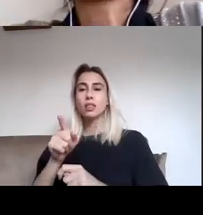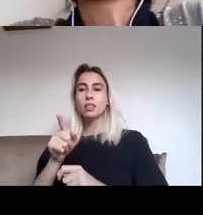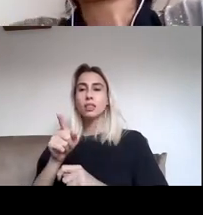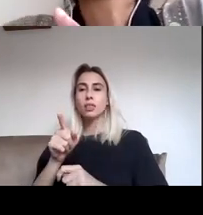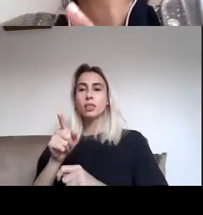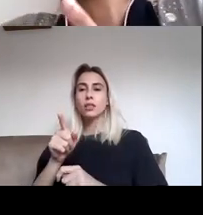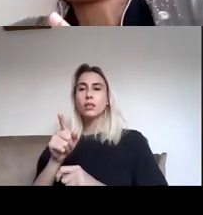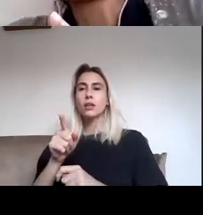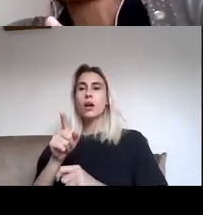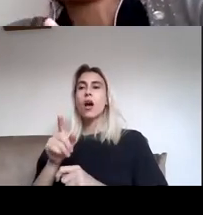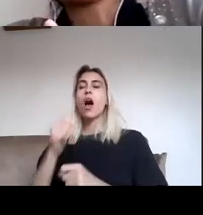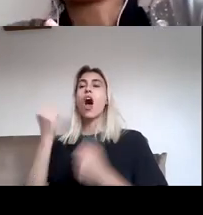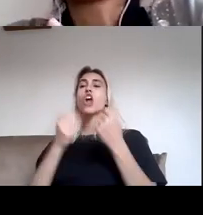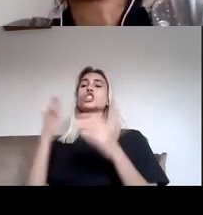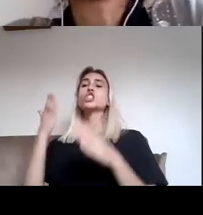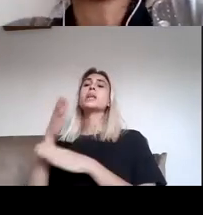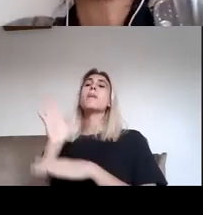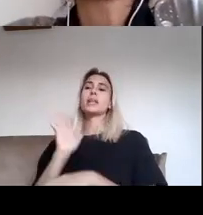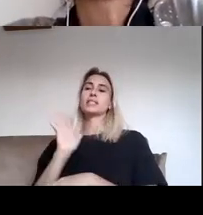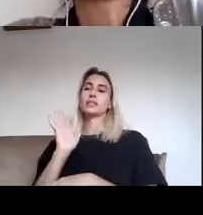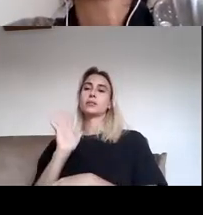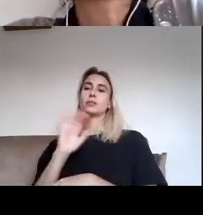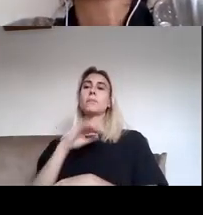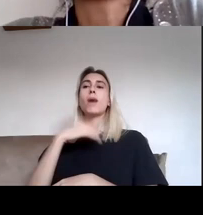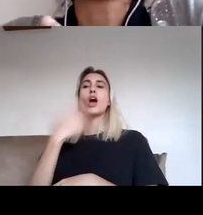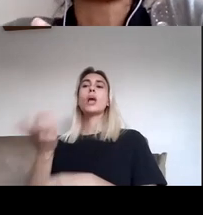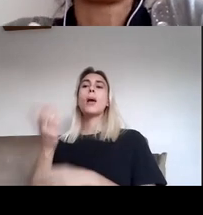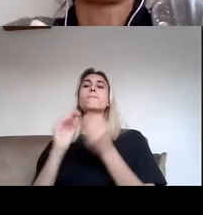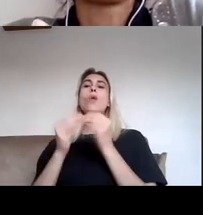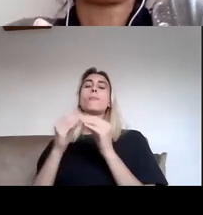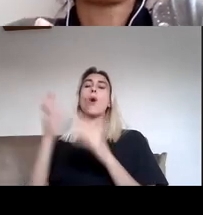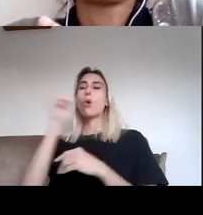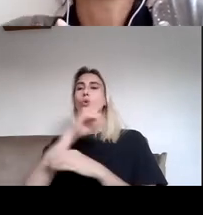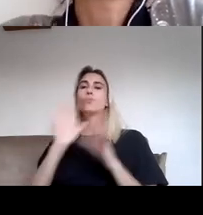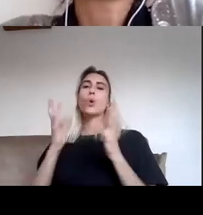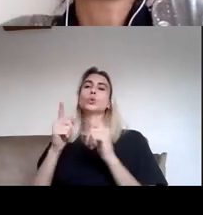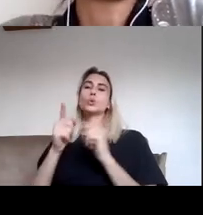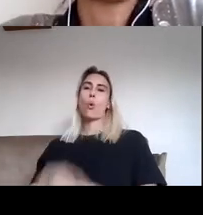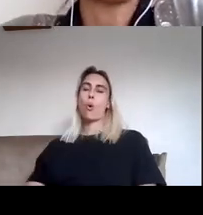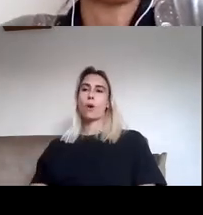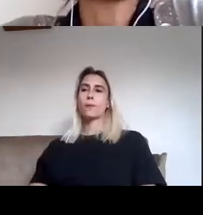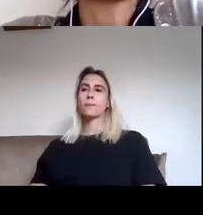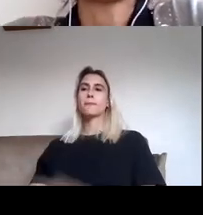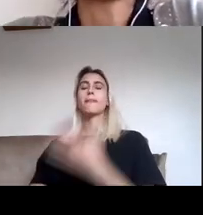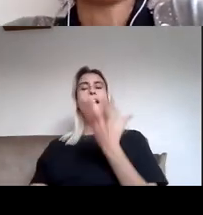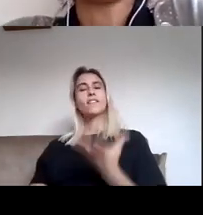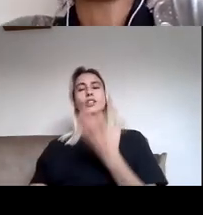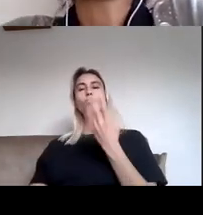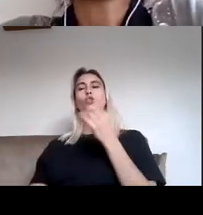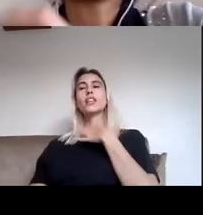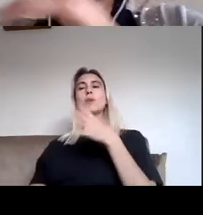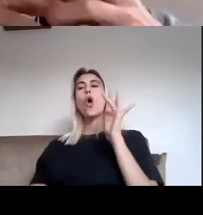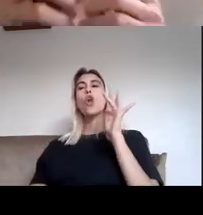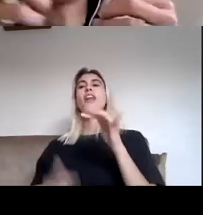işte araçların girmemesi ya da başka problemlerden ötürü bozuluyor. Evet, çok teşekkür ederim. Orta refüj.